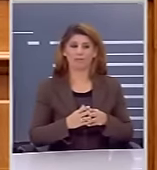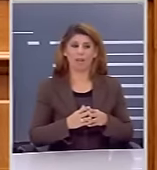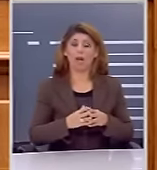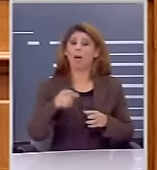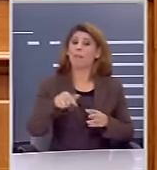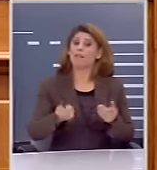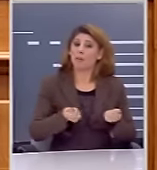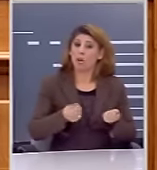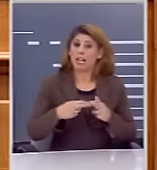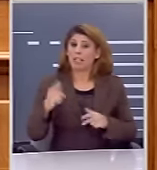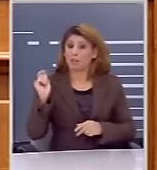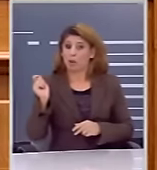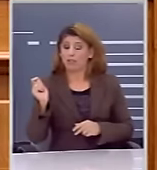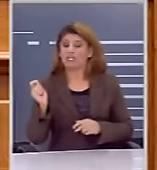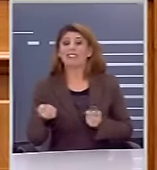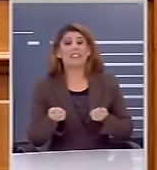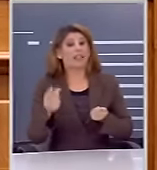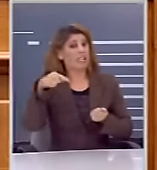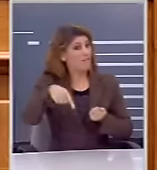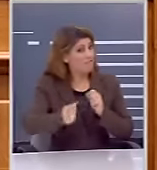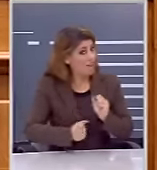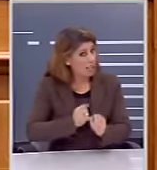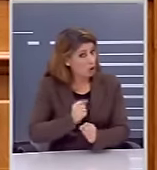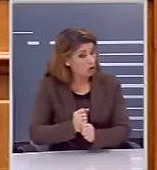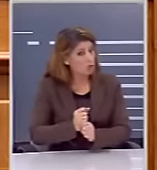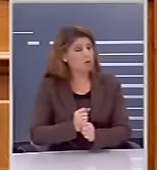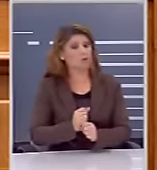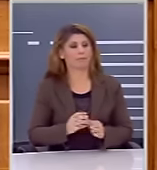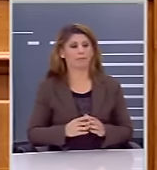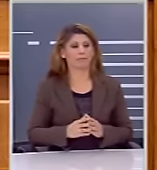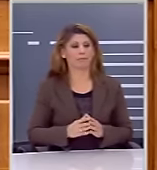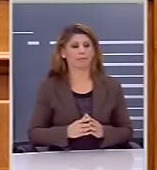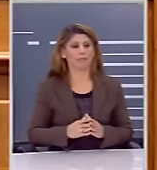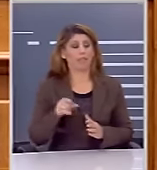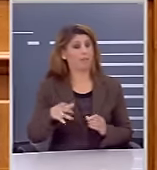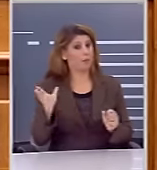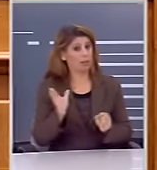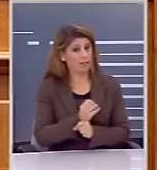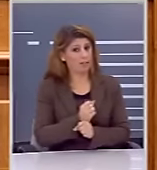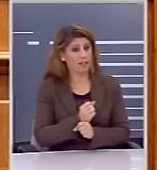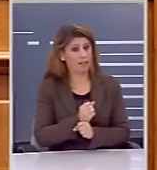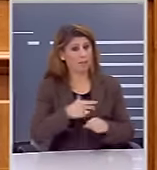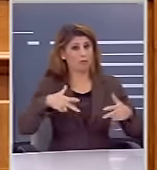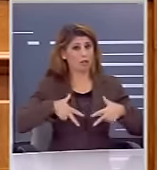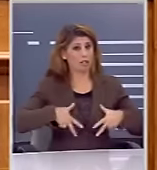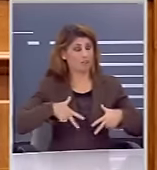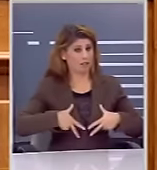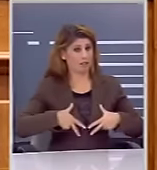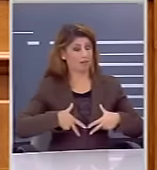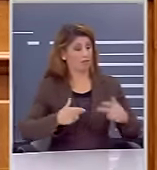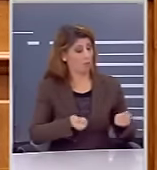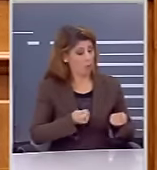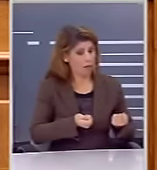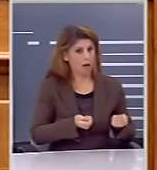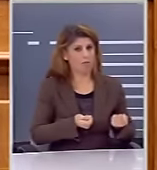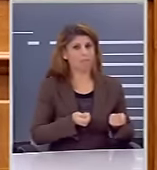έλεγε η αντιπολίτευση για το τι θα γίνει φέτος, για αυτά που έχουν επιτευχθεί από τον κυβερνητικό έργο και για